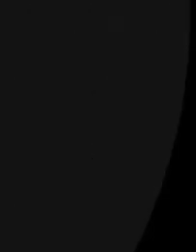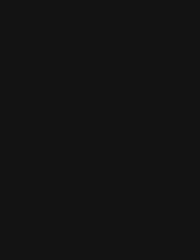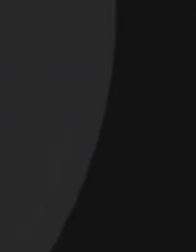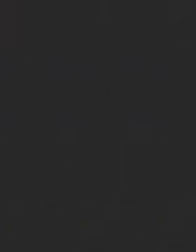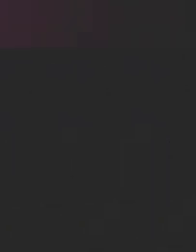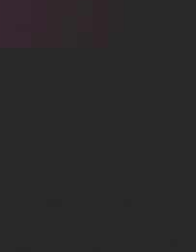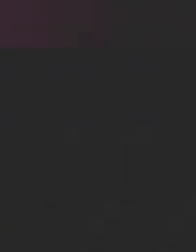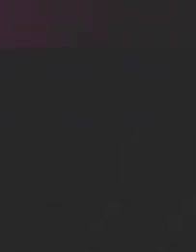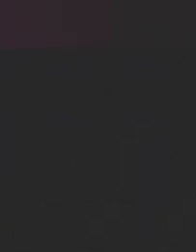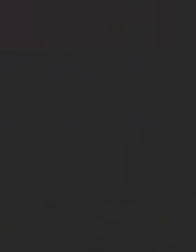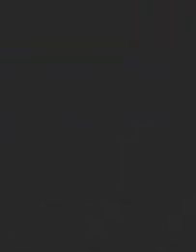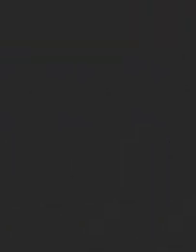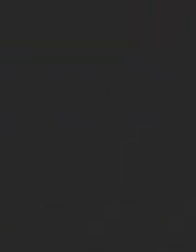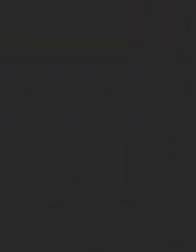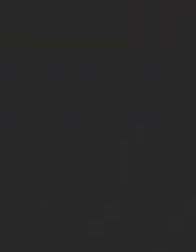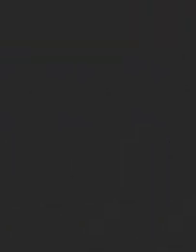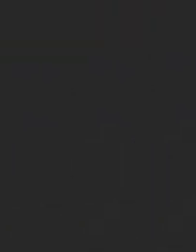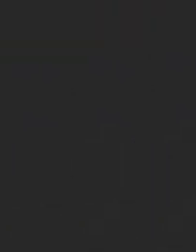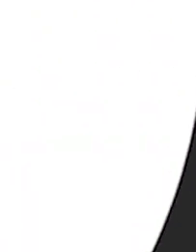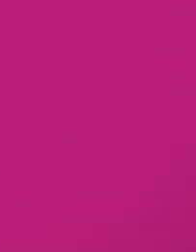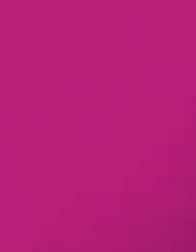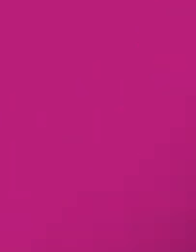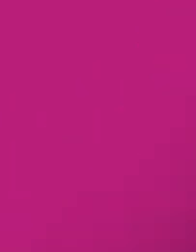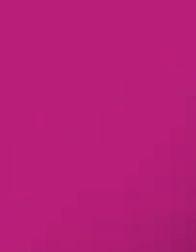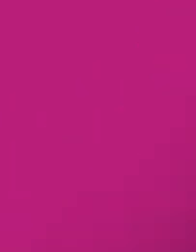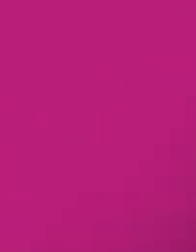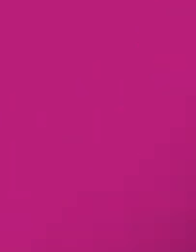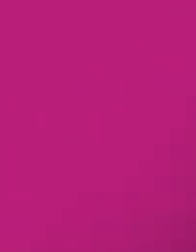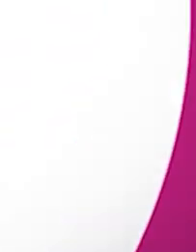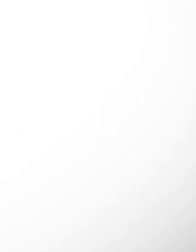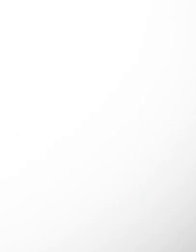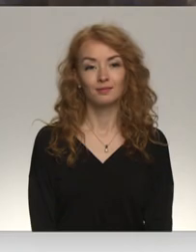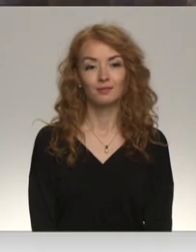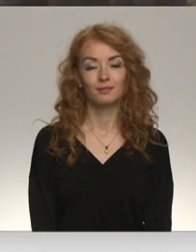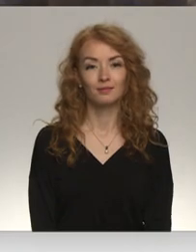Re! Viss ēters ir te!